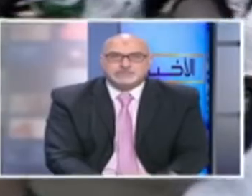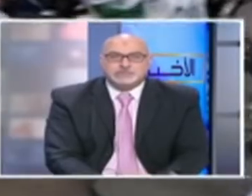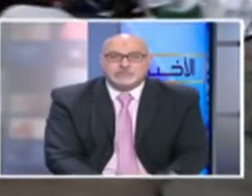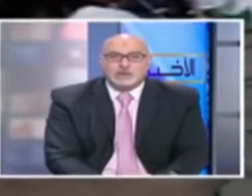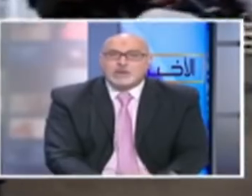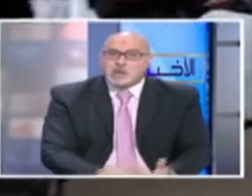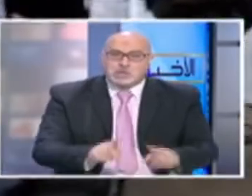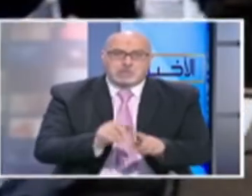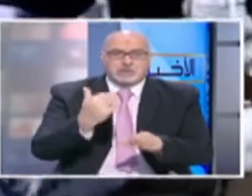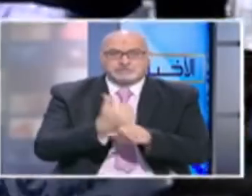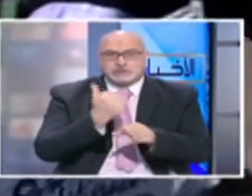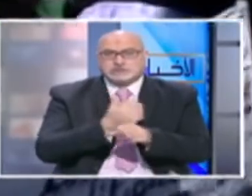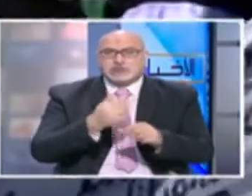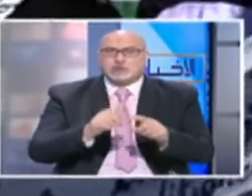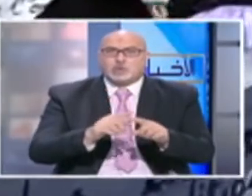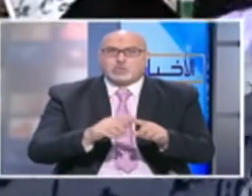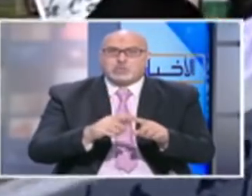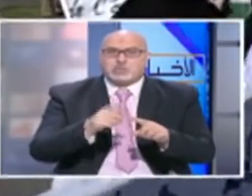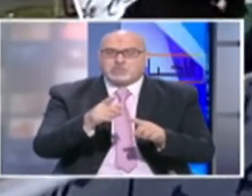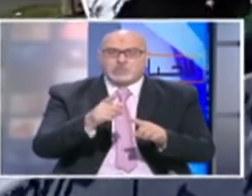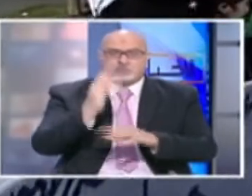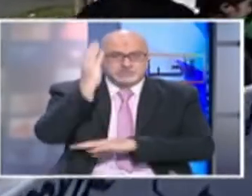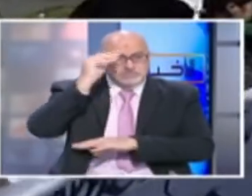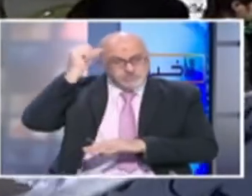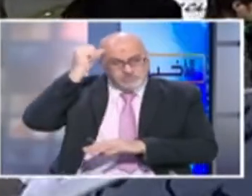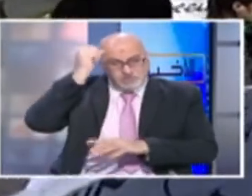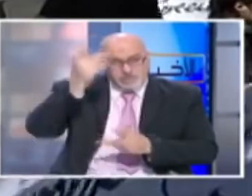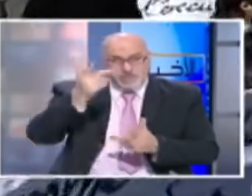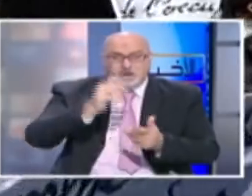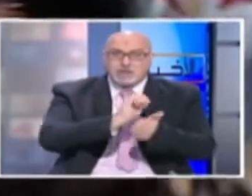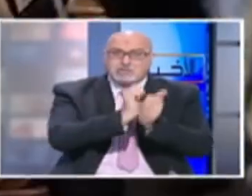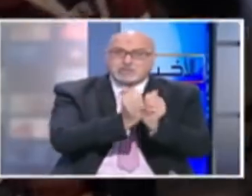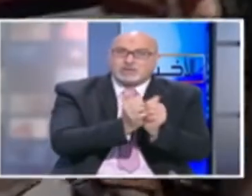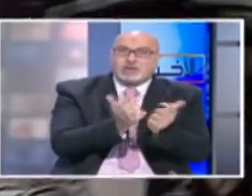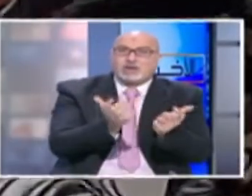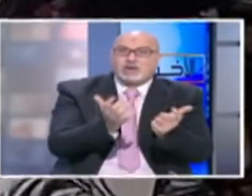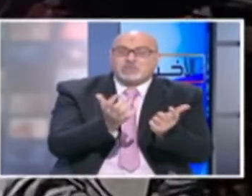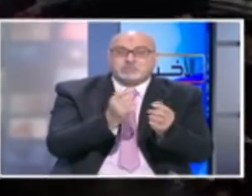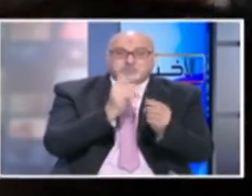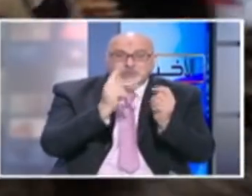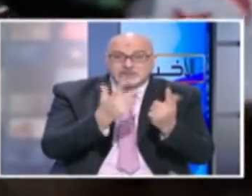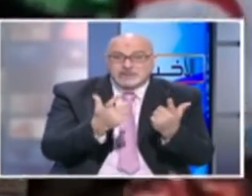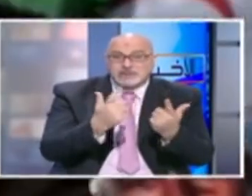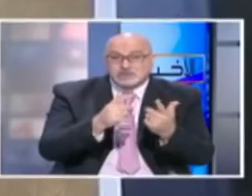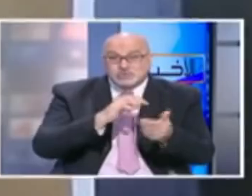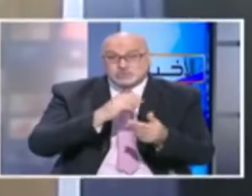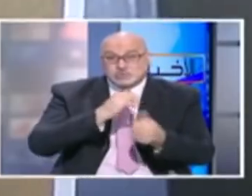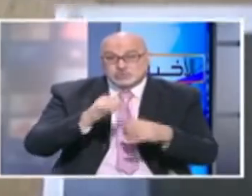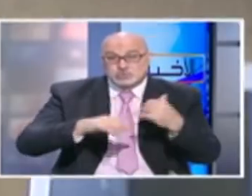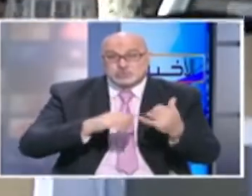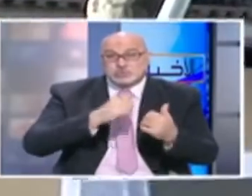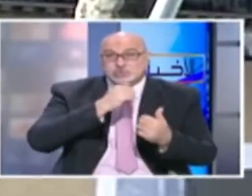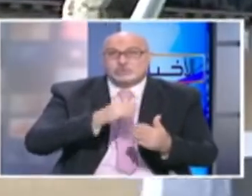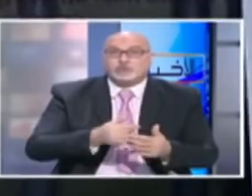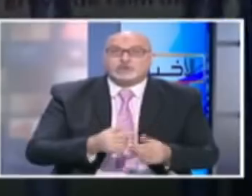المناسبة كانت أيضا وقفة للتذكير بمعاناة سجناء الرأي وقادة الكفاح المسلح. محمد